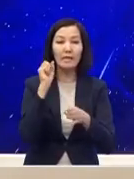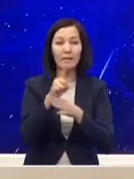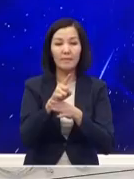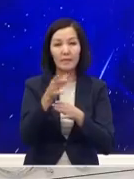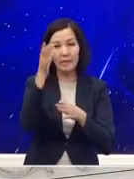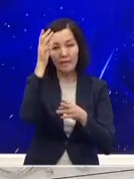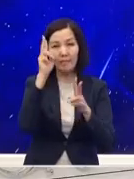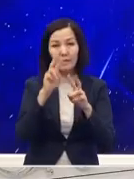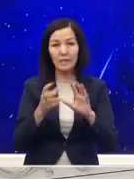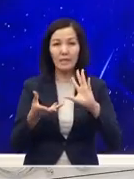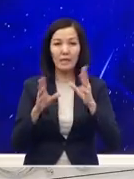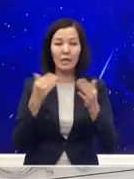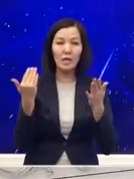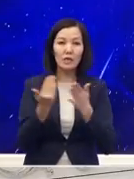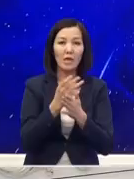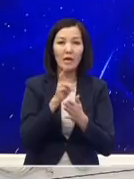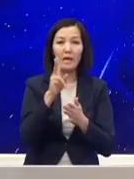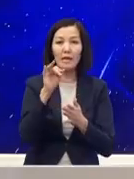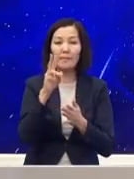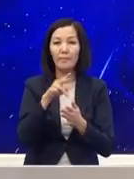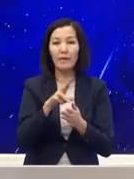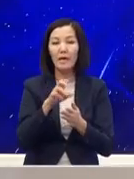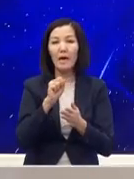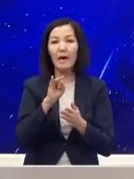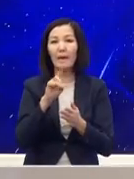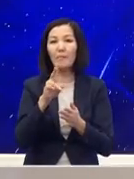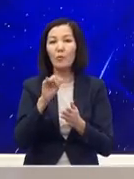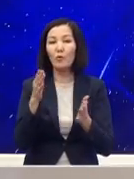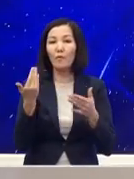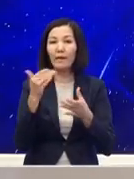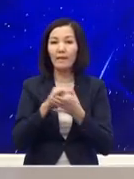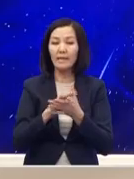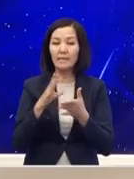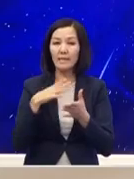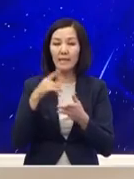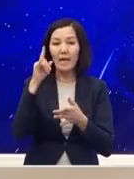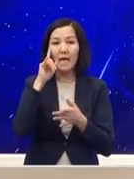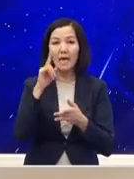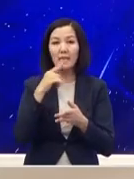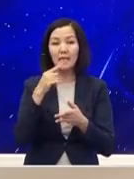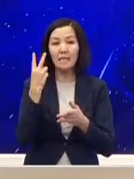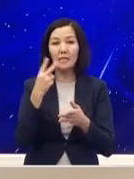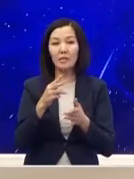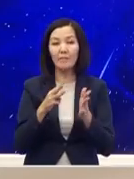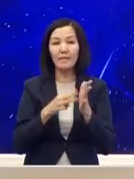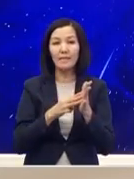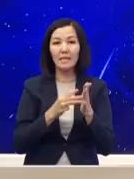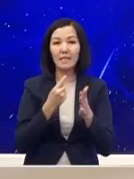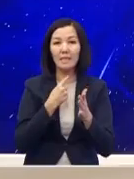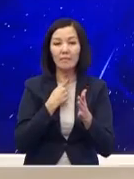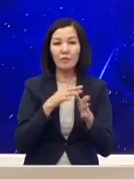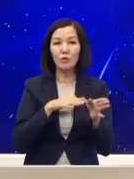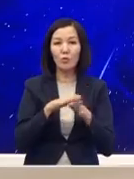тұрғыдан зерделенген жаңа әліпби жобасын Ақтоты Райымқұлова таныстырды. Бұл әліпбиде қазақ тілінің 28 төл дыбысы